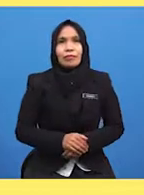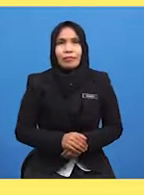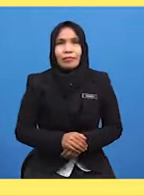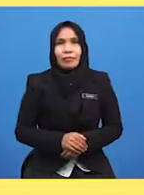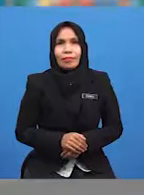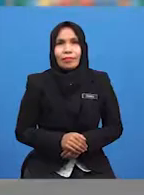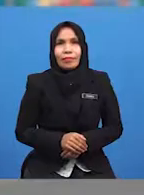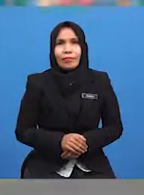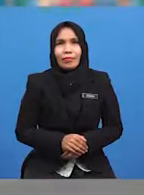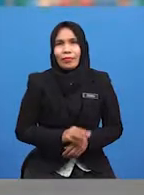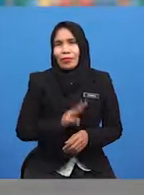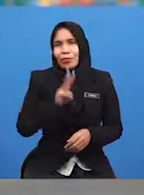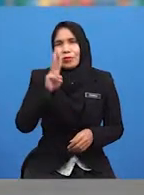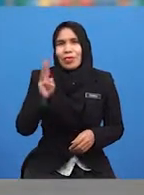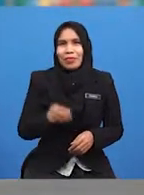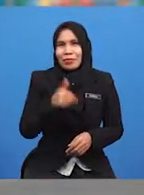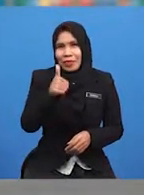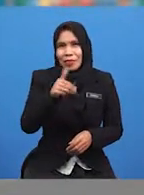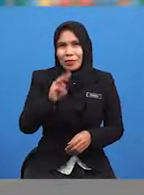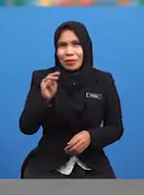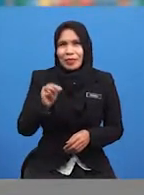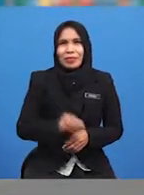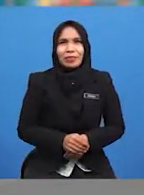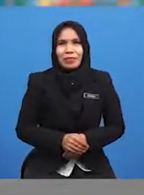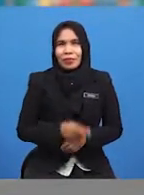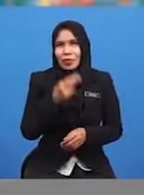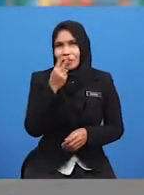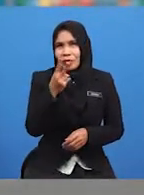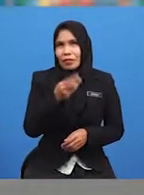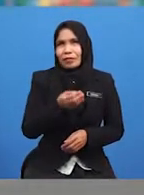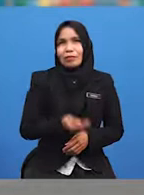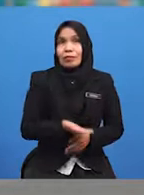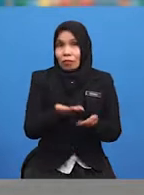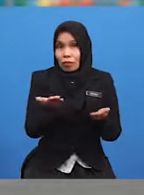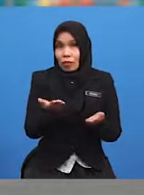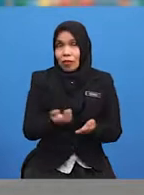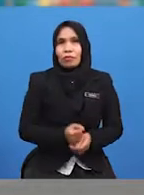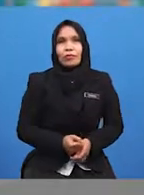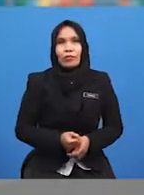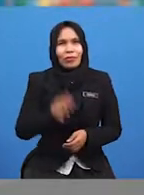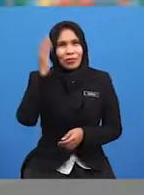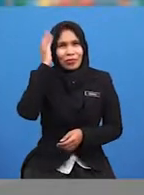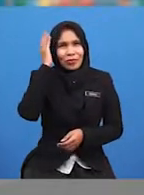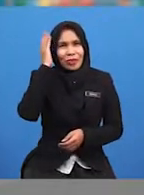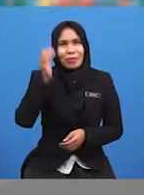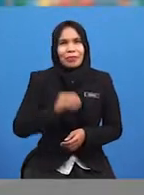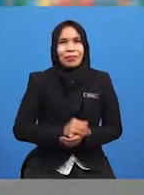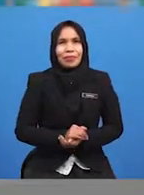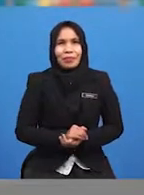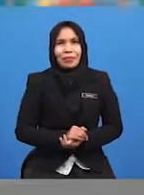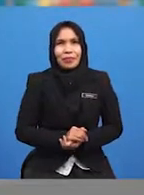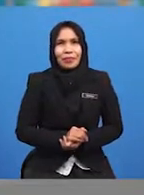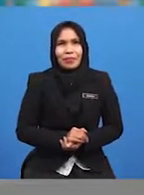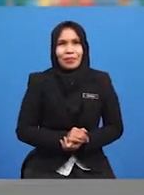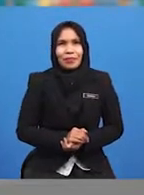9 Wah bagus murid-murid nampaknya kamu semakin memahami strategi perluasan pasar British di